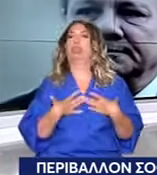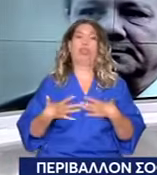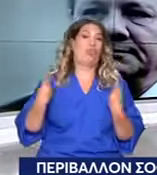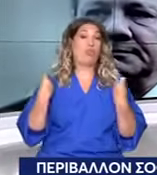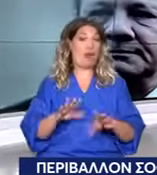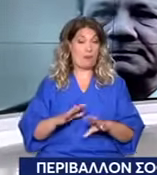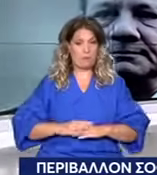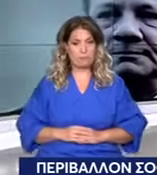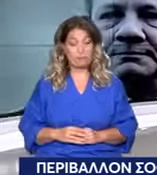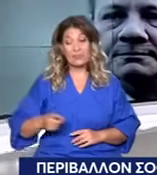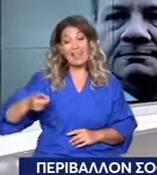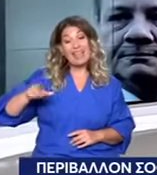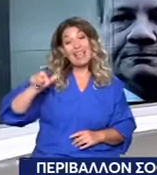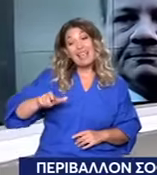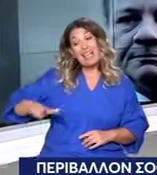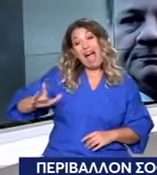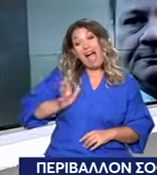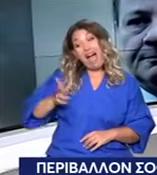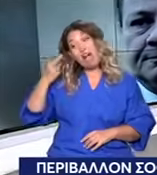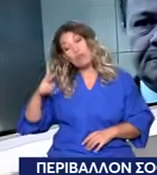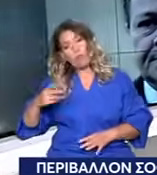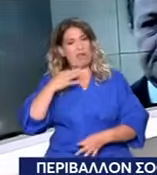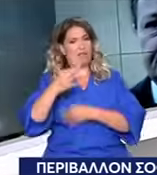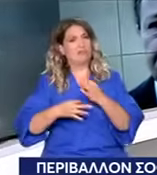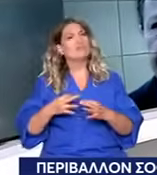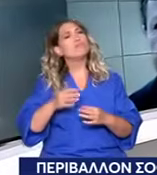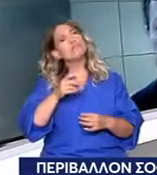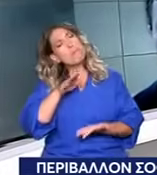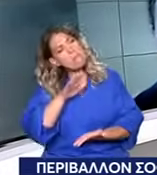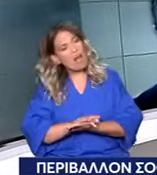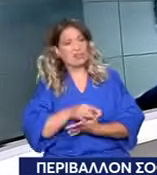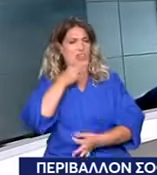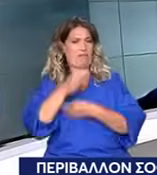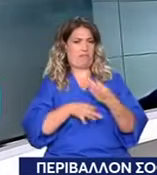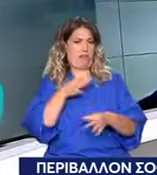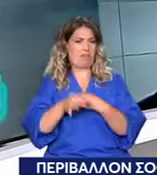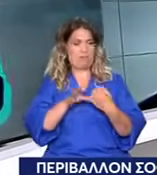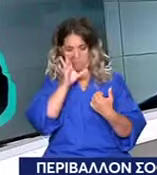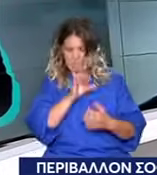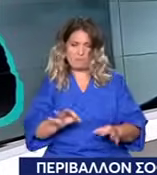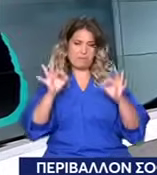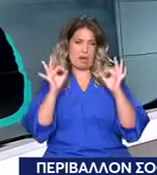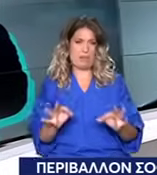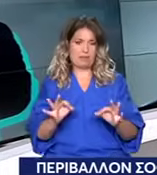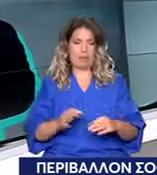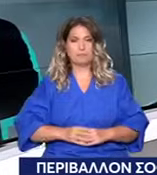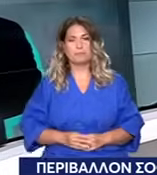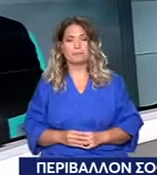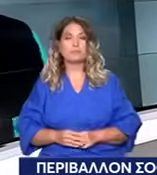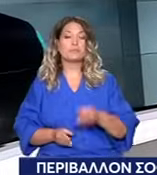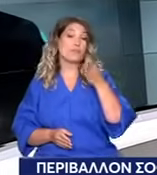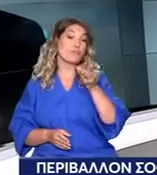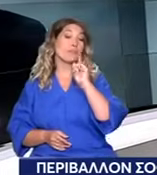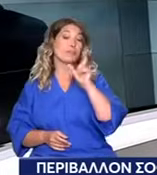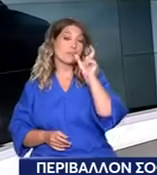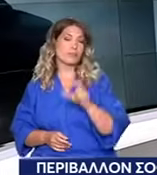Πολυζωγοπούλου απαντάει σε πολλά πράγματα τα οποία έχουν τεθεί. Άσπα, για εξήγησέ μας. Νίκο, θα ακούσουμε αρχικά το περιβάλλον της